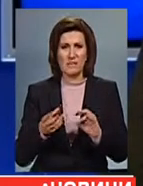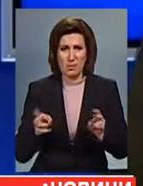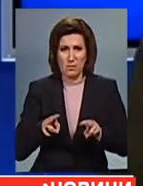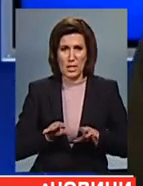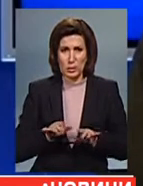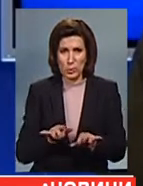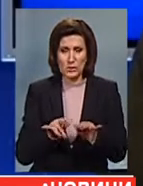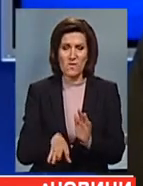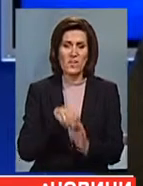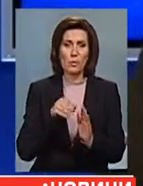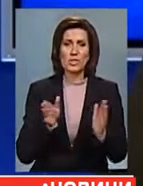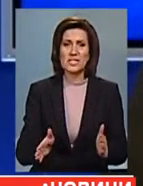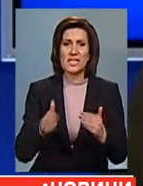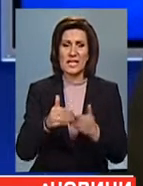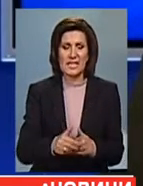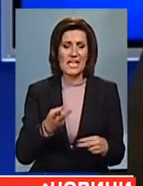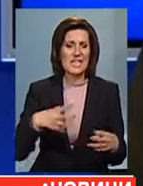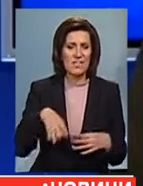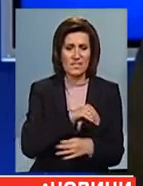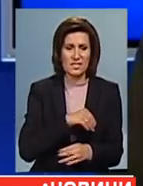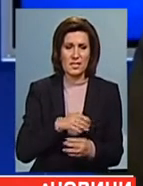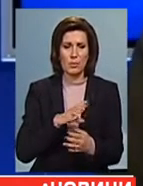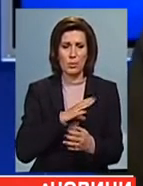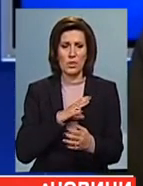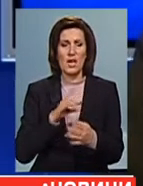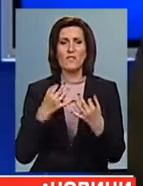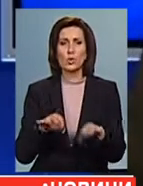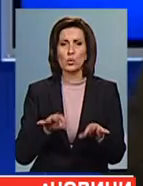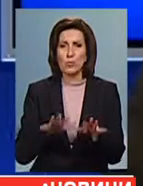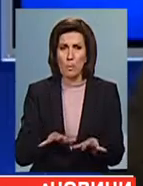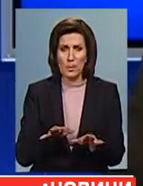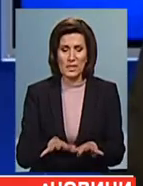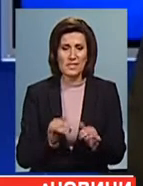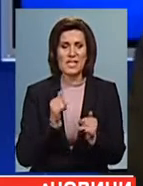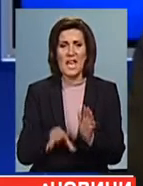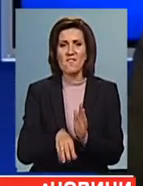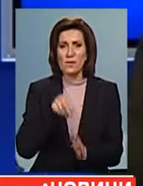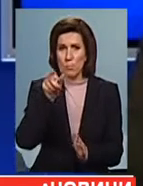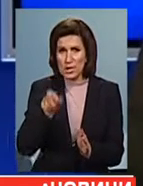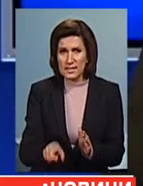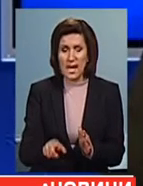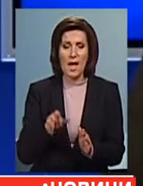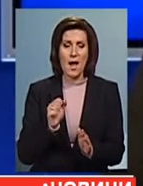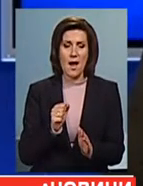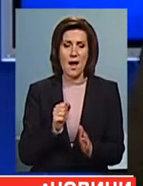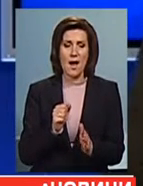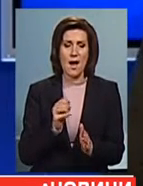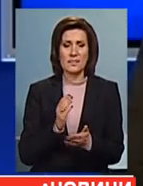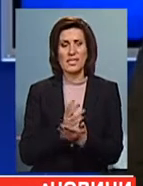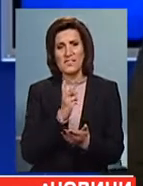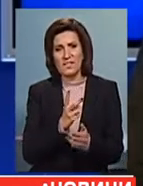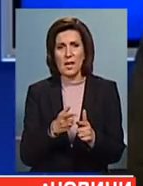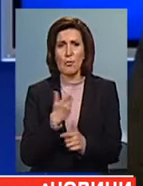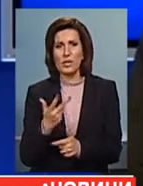процедур. Виборчі скриньки не всі стояли в доступному місці для виборця, а ставилися тільки дві або